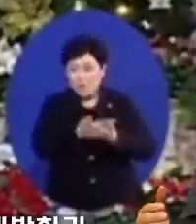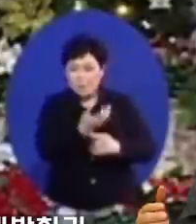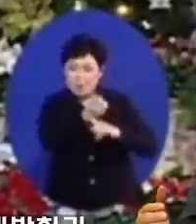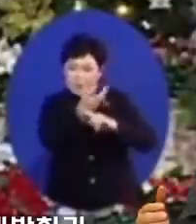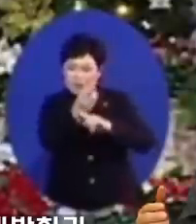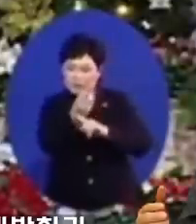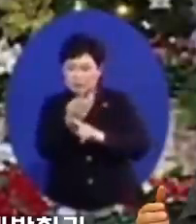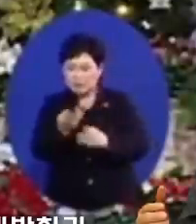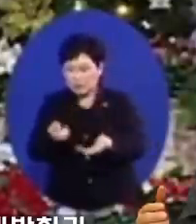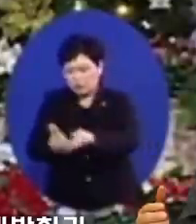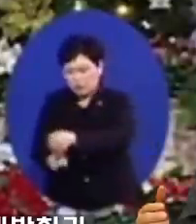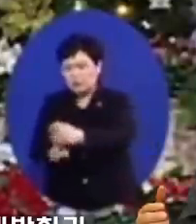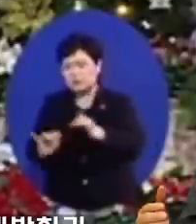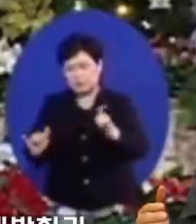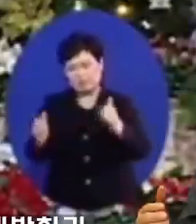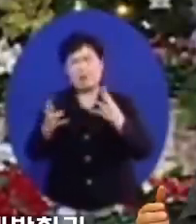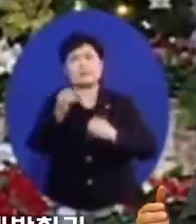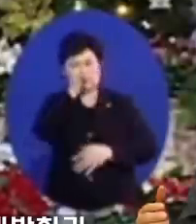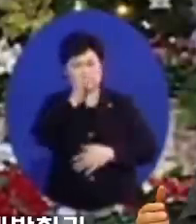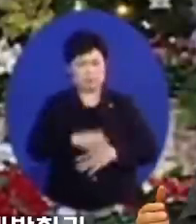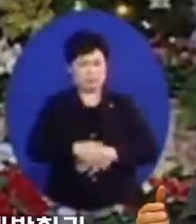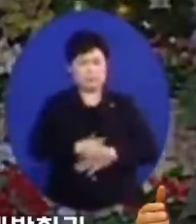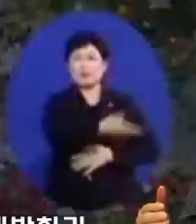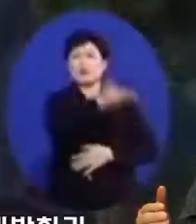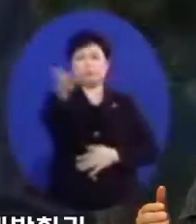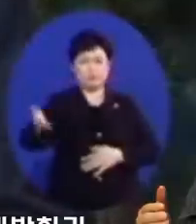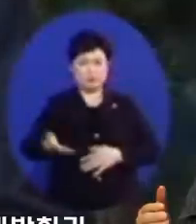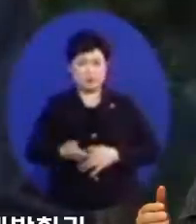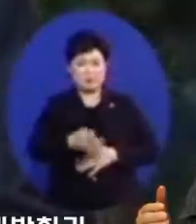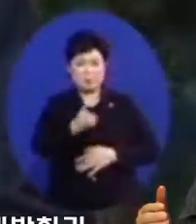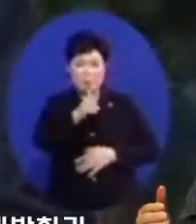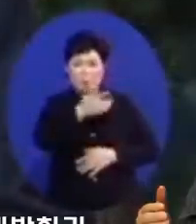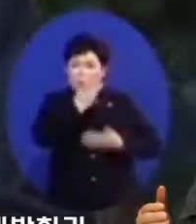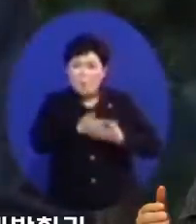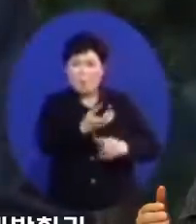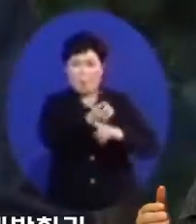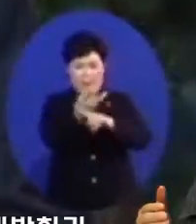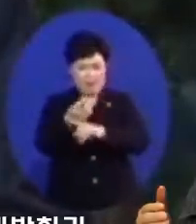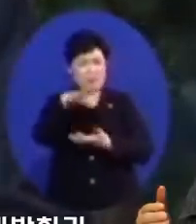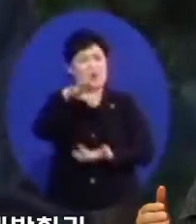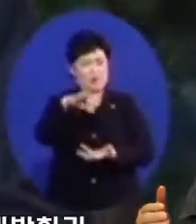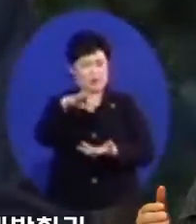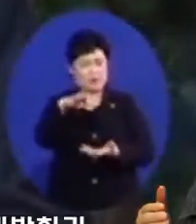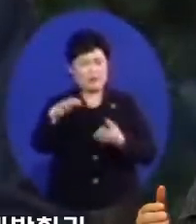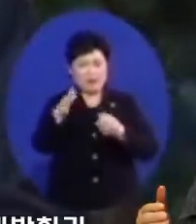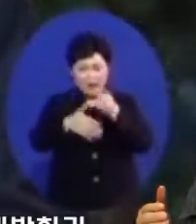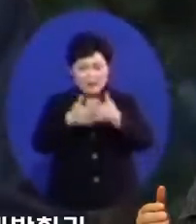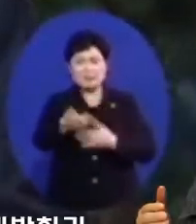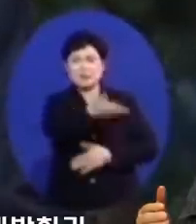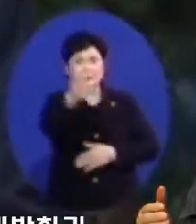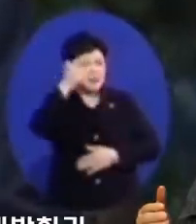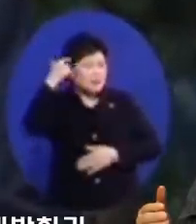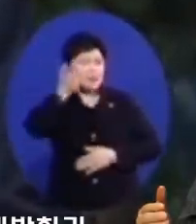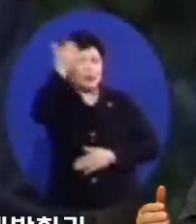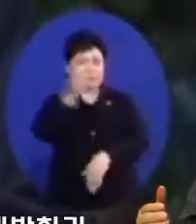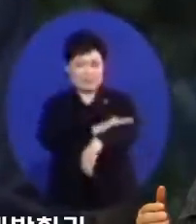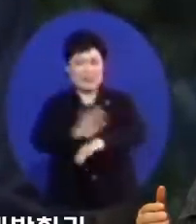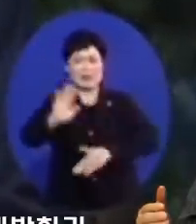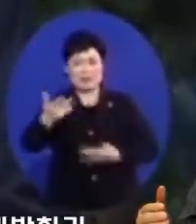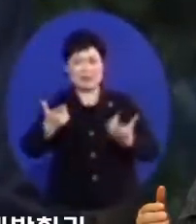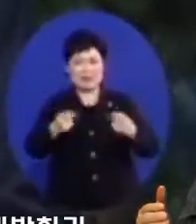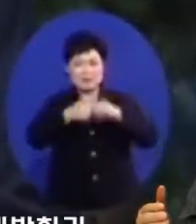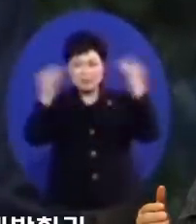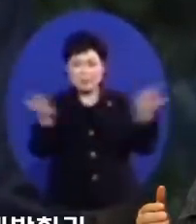많습니다. 안 그래요? 여러분 보배 덩어리입니다. 하나님은 여러분이 영혼이 잘됨같이